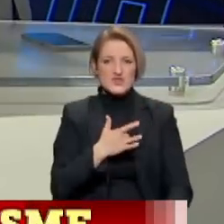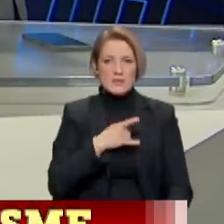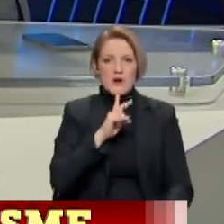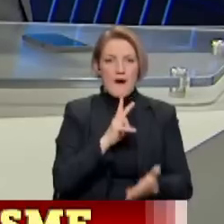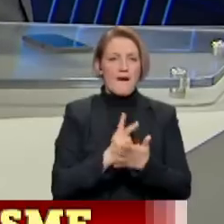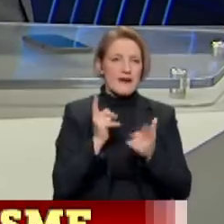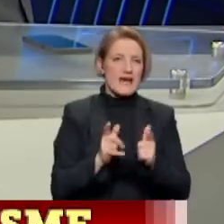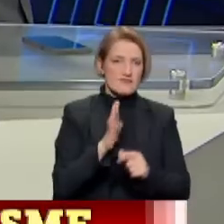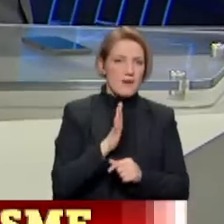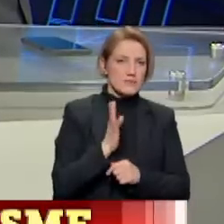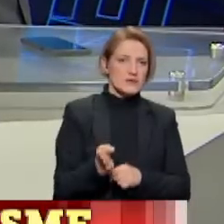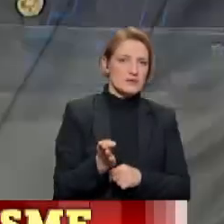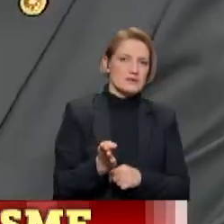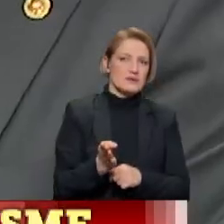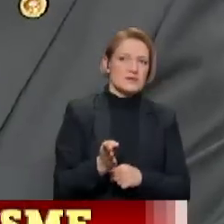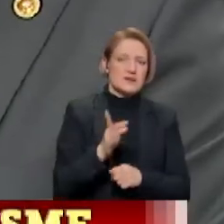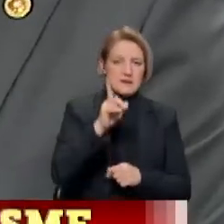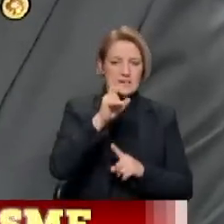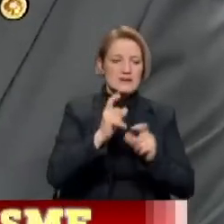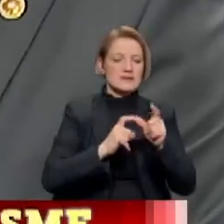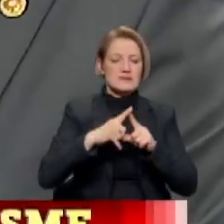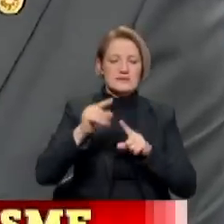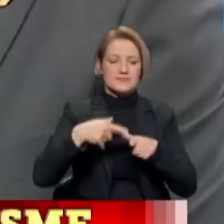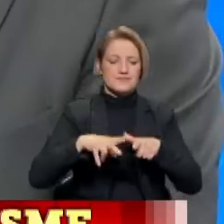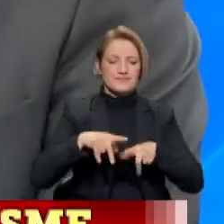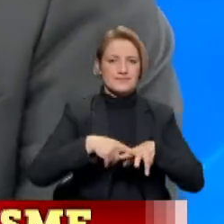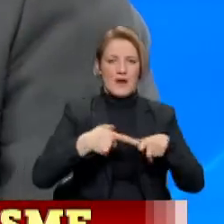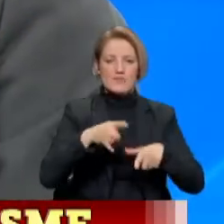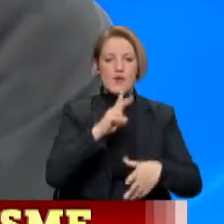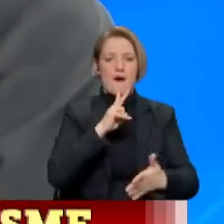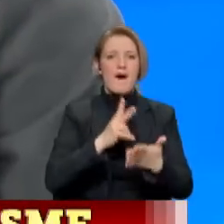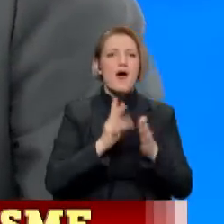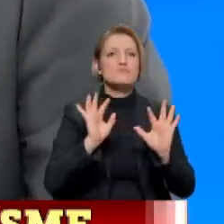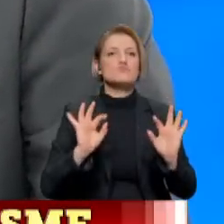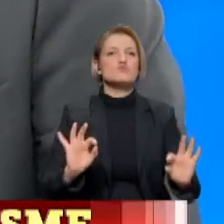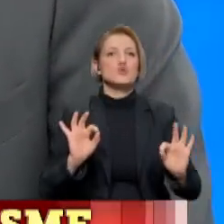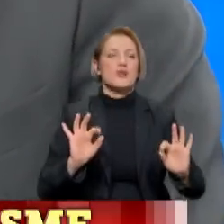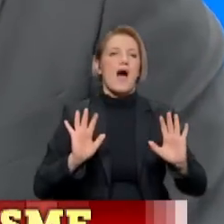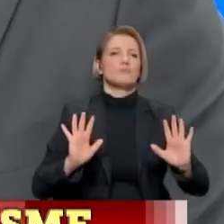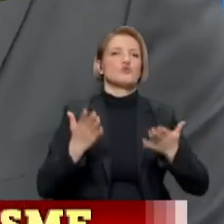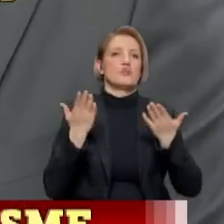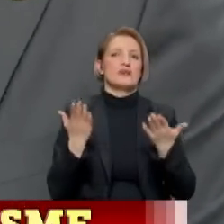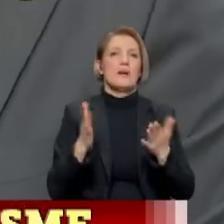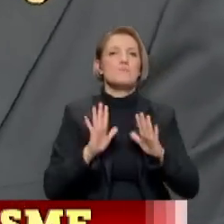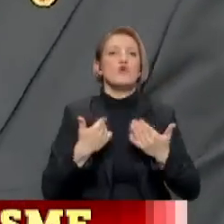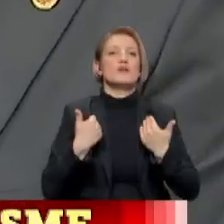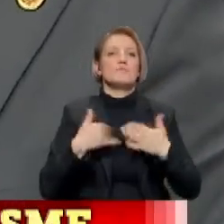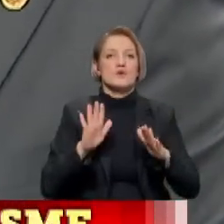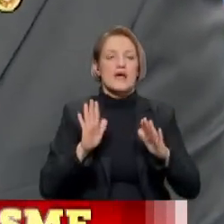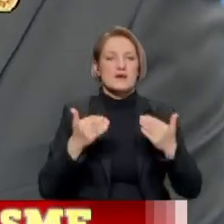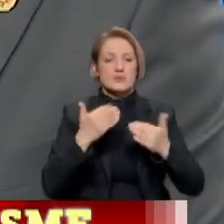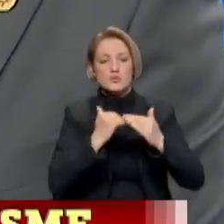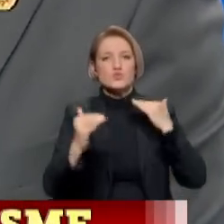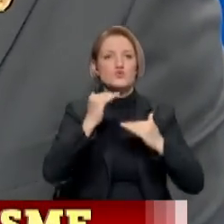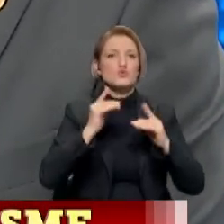mi? İstinaf, ilk önce istinafa gidecek, istinaf bu kararı mutlaka bozmalı. Bozamıyorsa Yargıtay